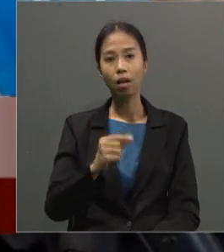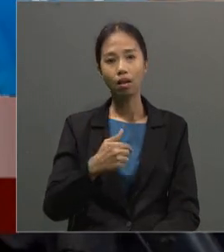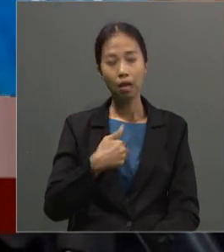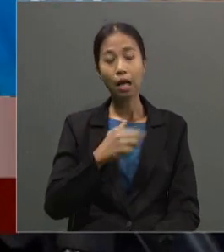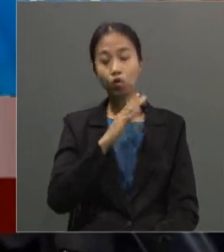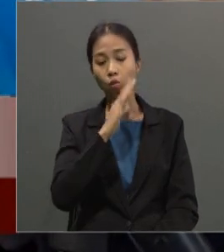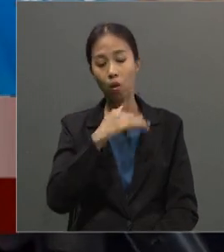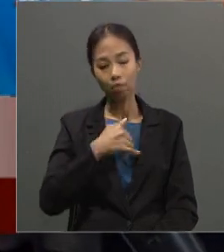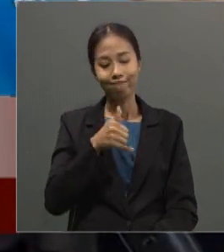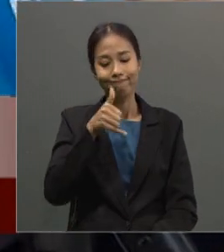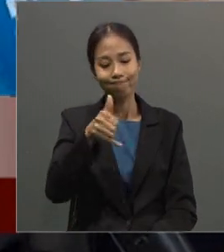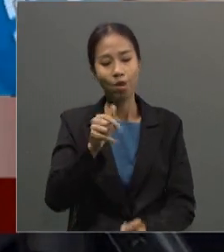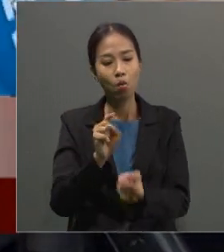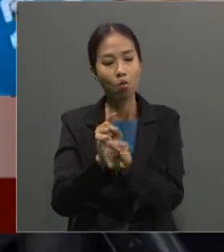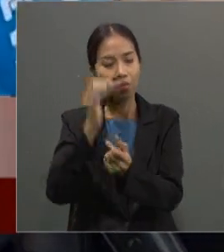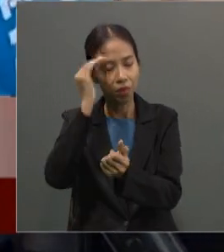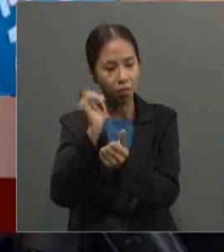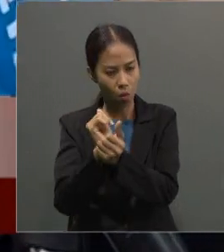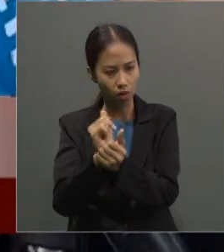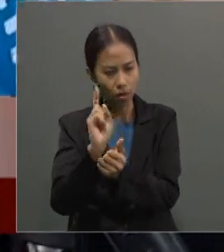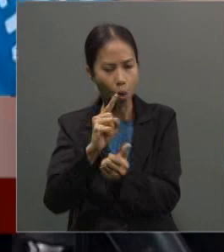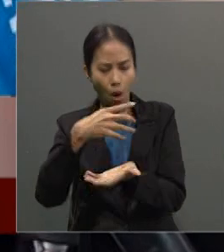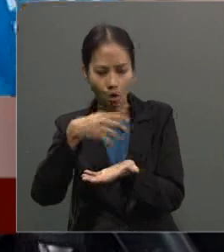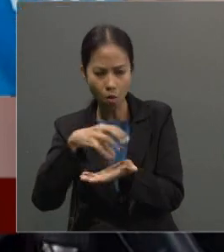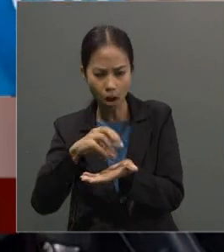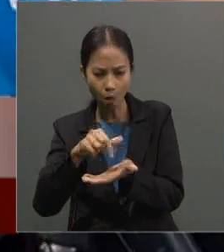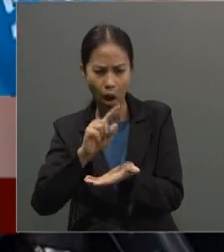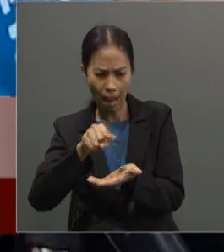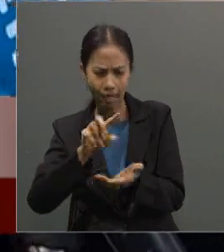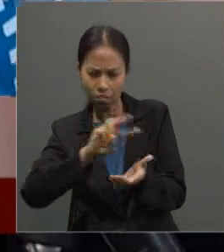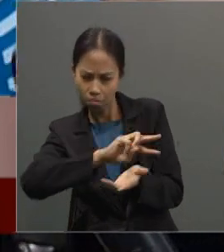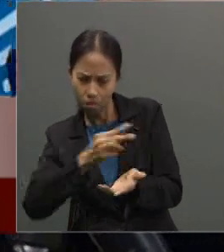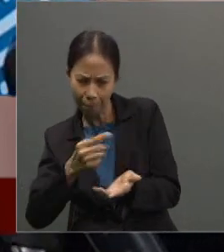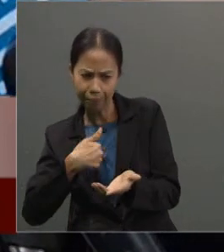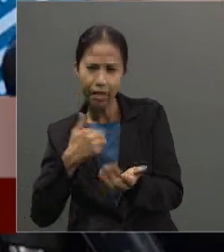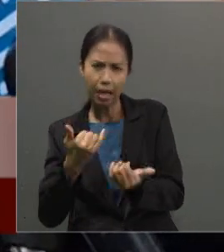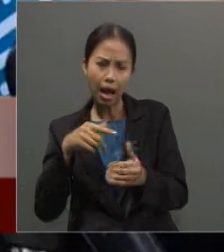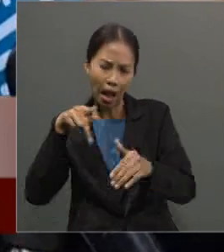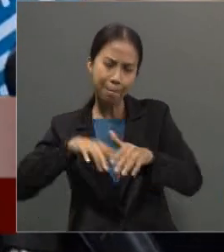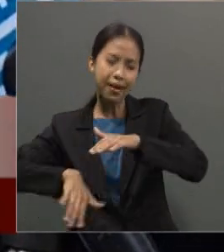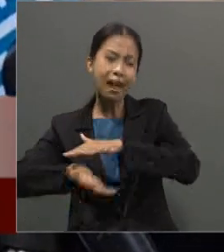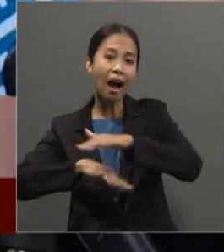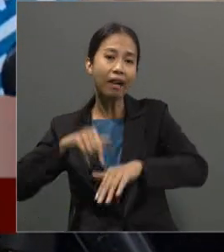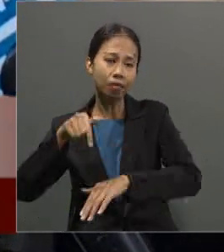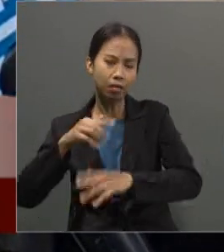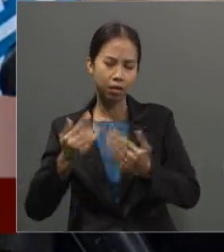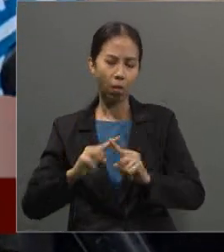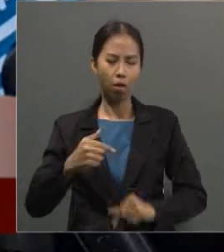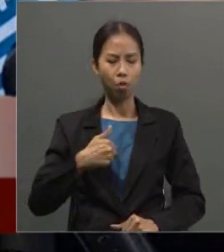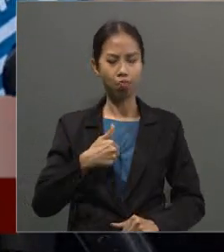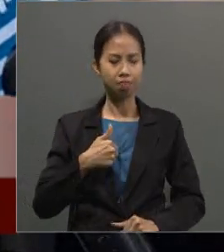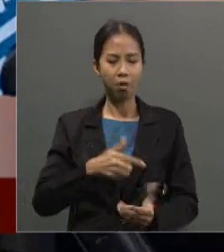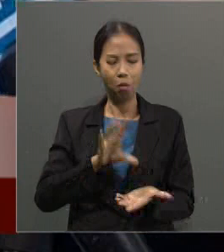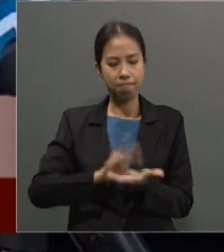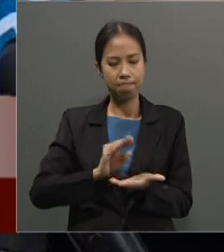การแล้วเขาจะกันผมเป็นพยานอะไรประมาณนี้ครับผมก็เลยรู้สึกตกใจผมเลยบอกเขาว่าผมกำลังหาหมออยู่ด้วยตอนนั้นครับผมเลยบอกเดี๋ยวผมก็กลับครับเขาผม